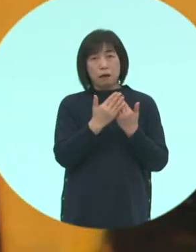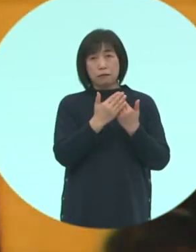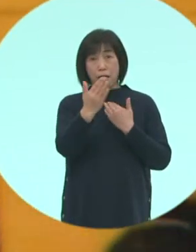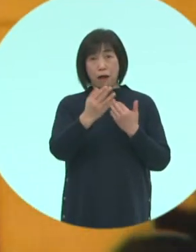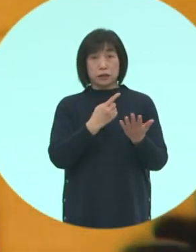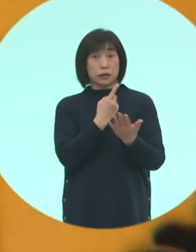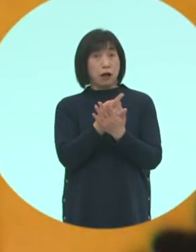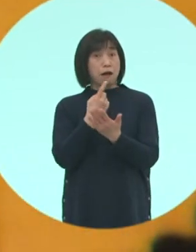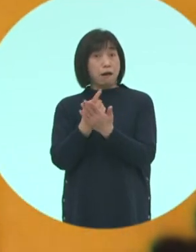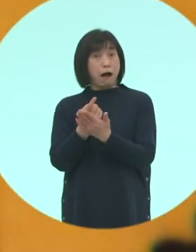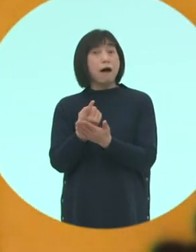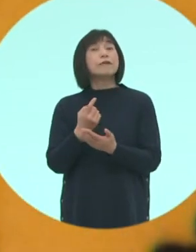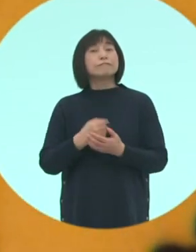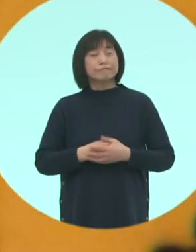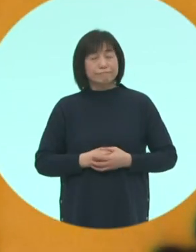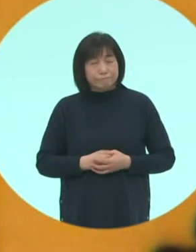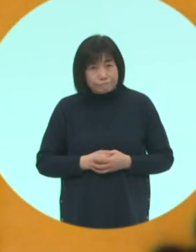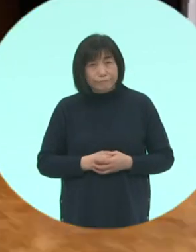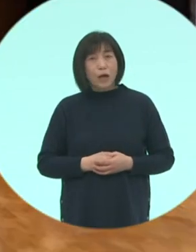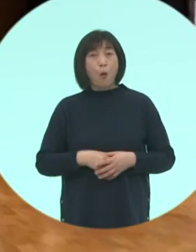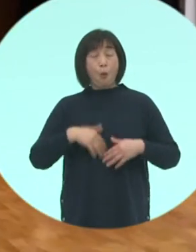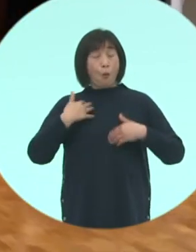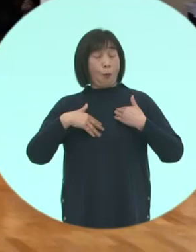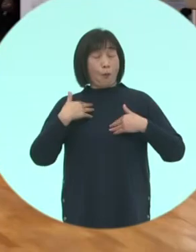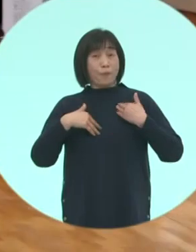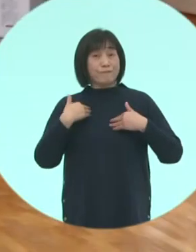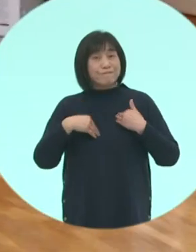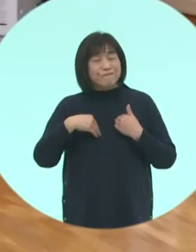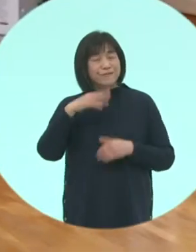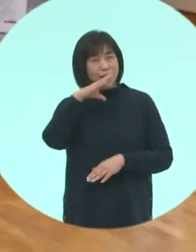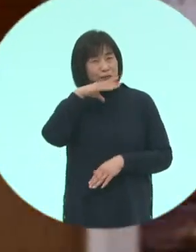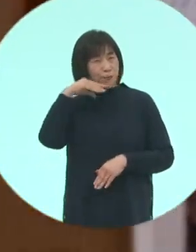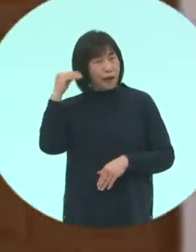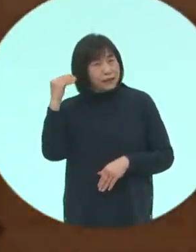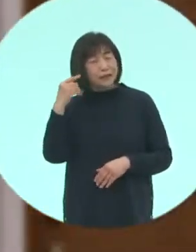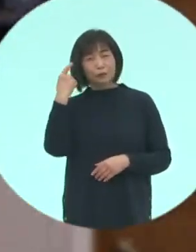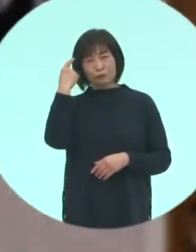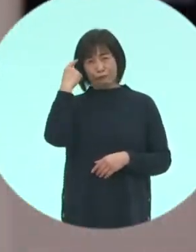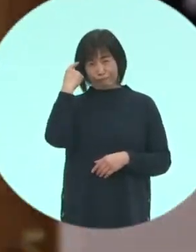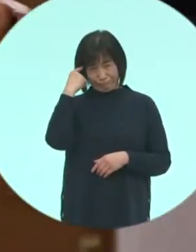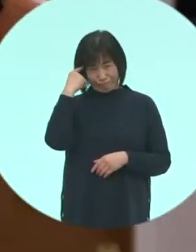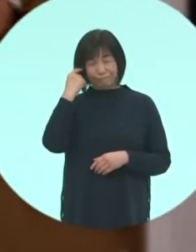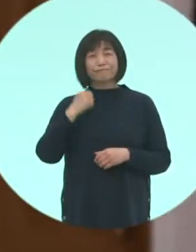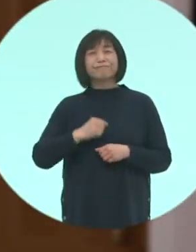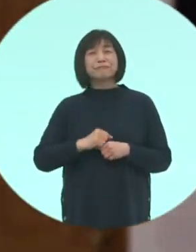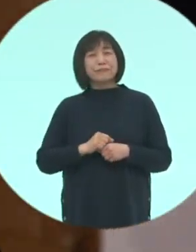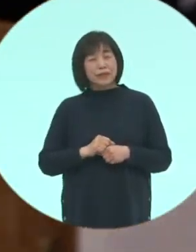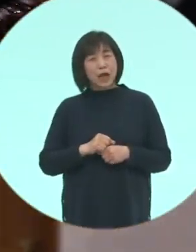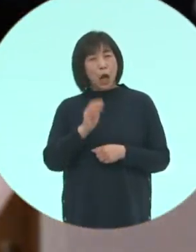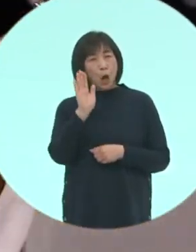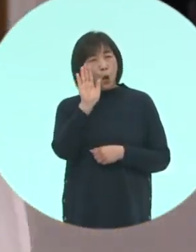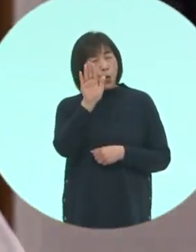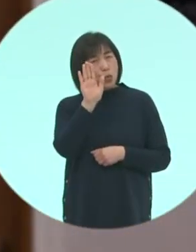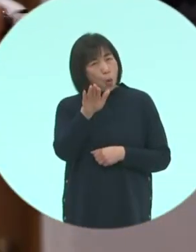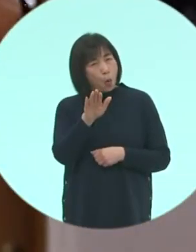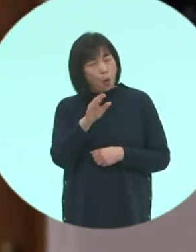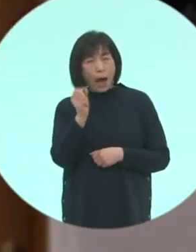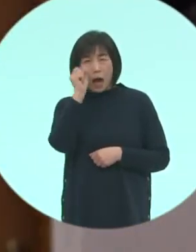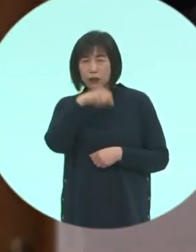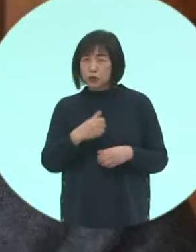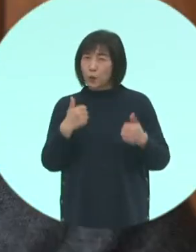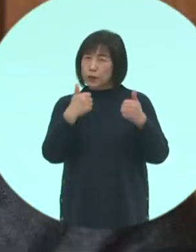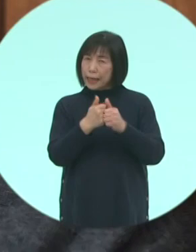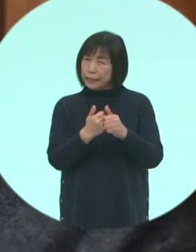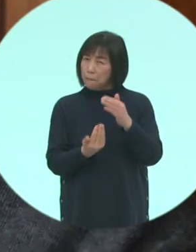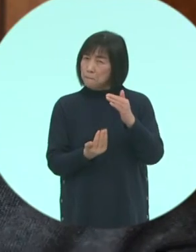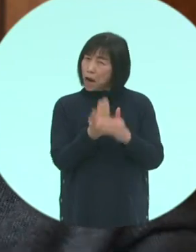会でというようになるとワクワクしましたし素晴らしいなと思いましたね。これから先も行きたいんでしょうけど今度は予選で勝てるかどうか分から